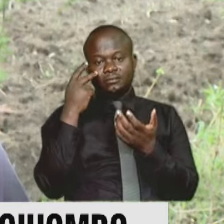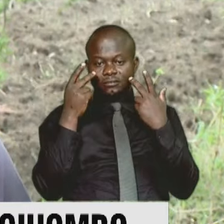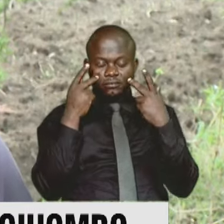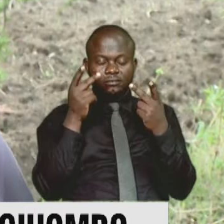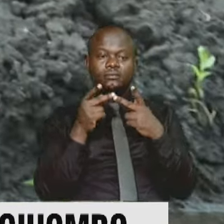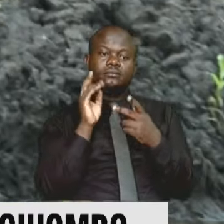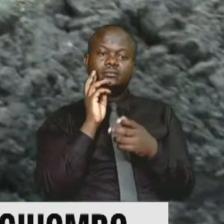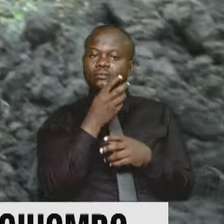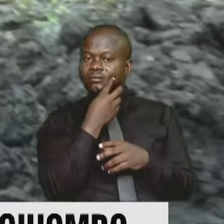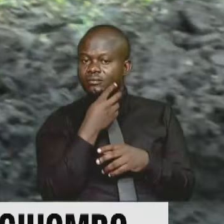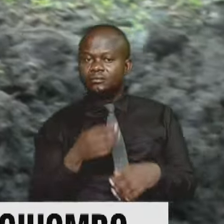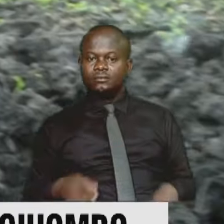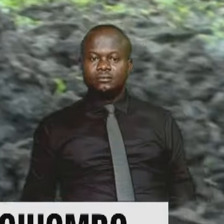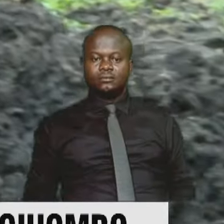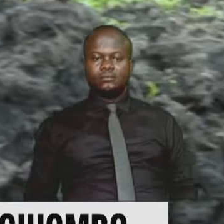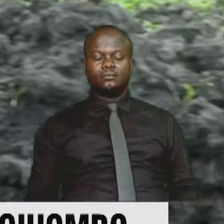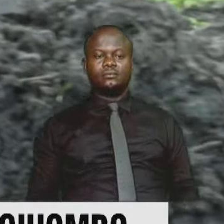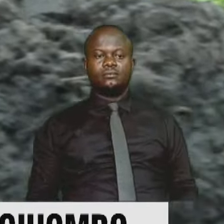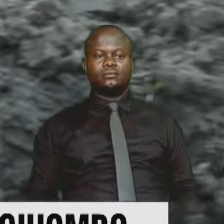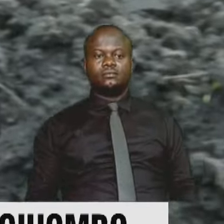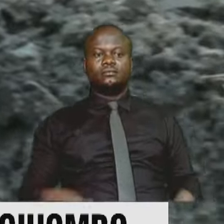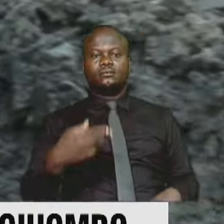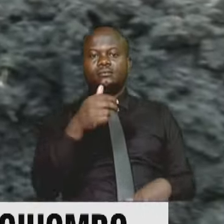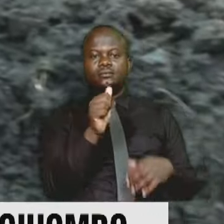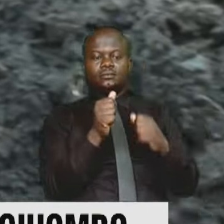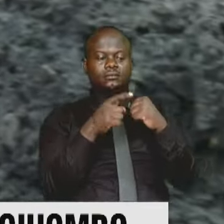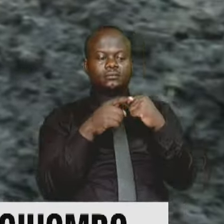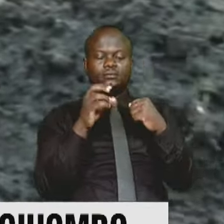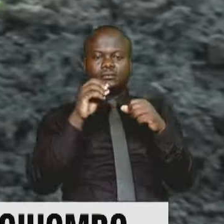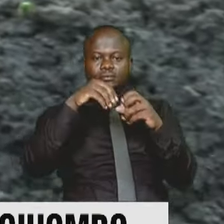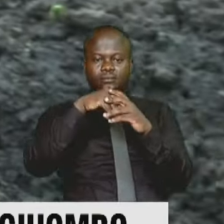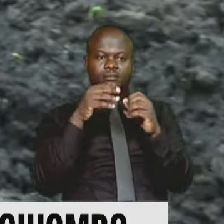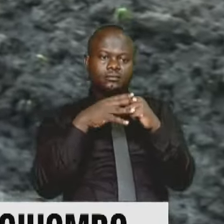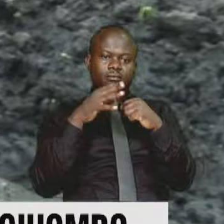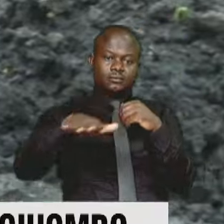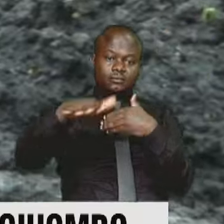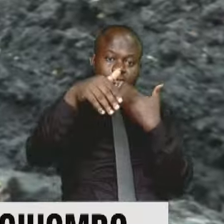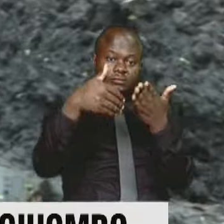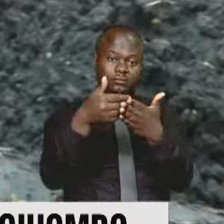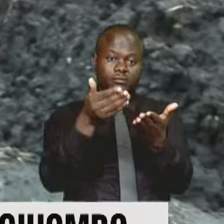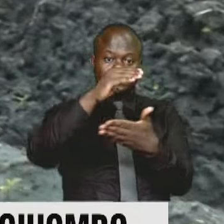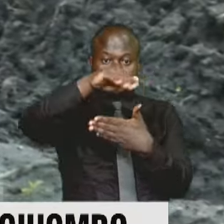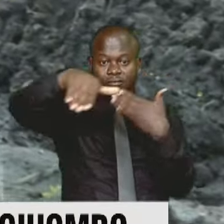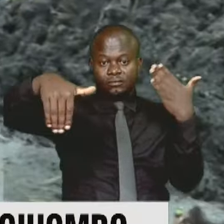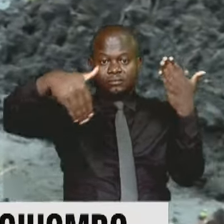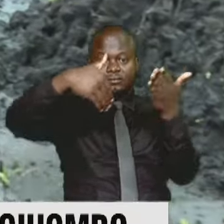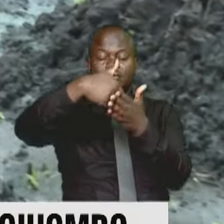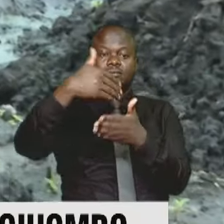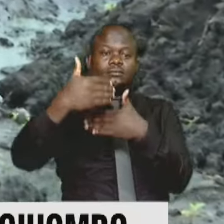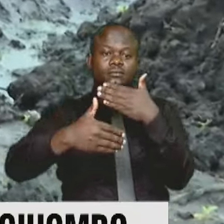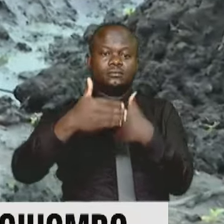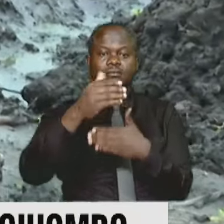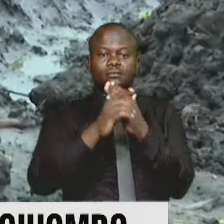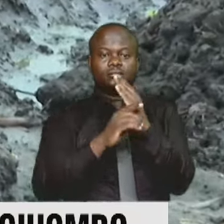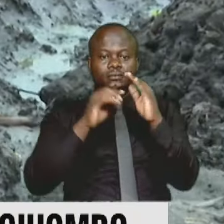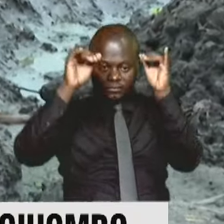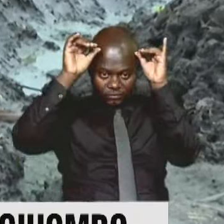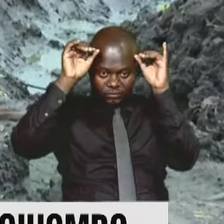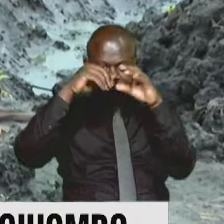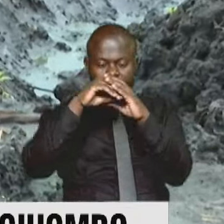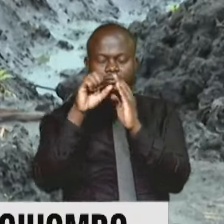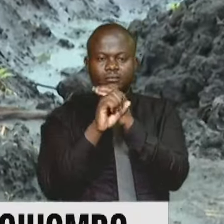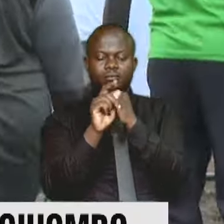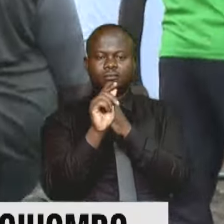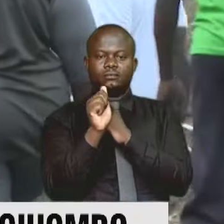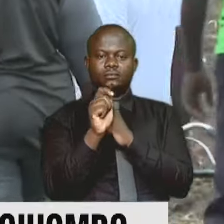amazi. Hegitari 600 muri 900 zigize iki gishanga cyose nizo ziri ku ruhande rw'Akarere ka Nyagatare mu mirenge ya